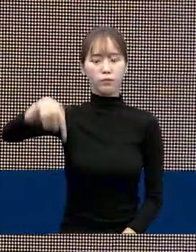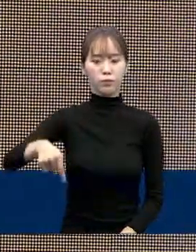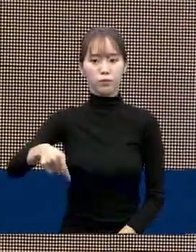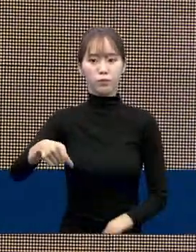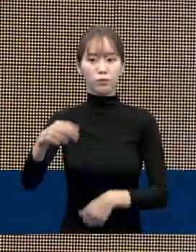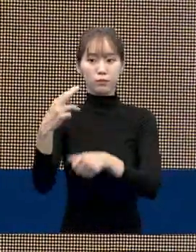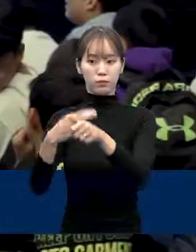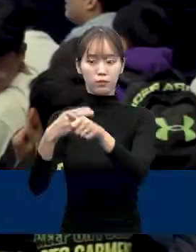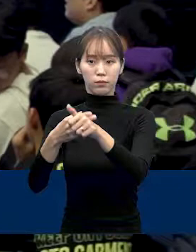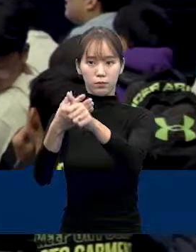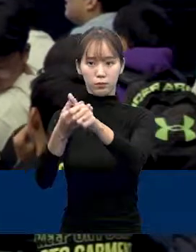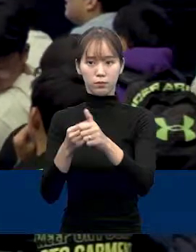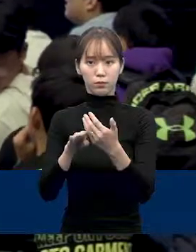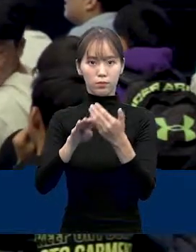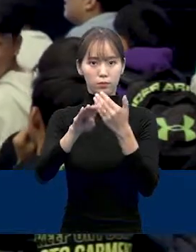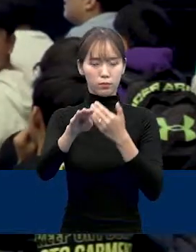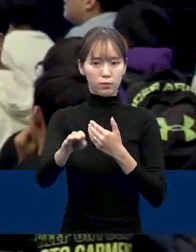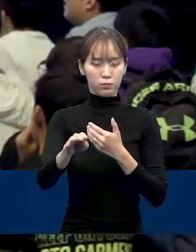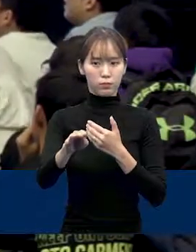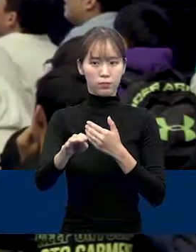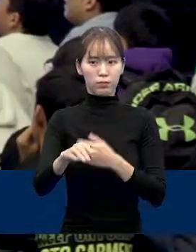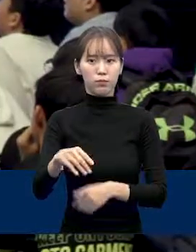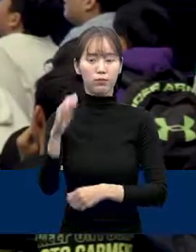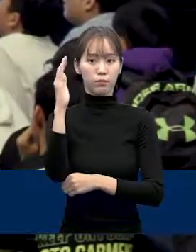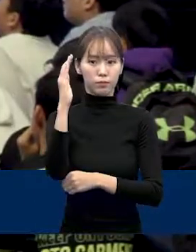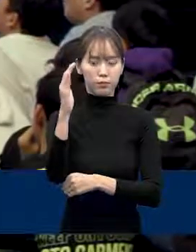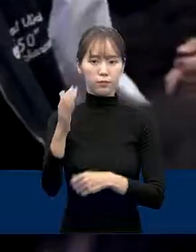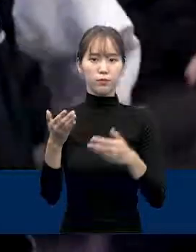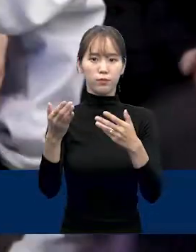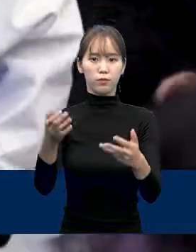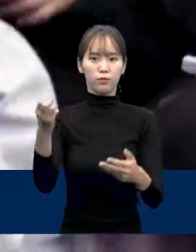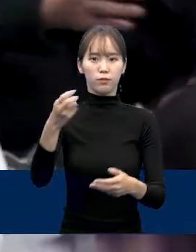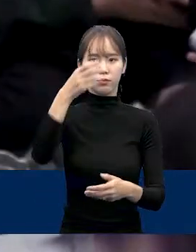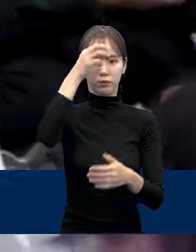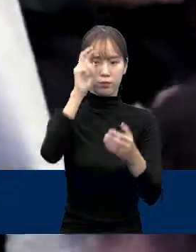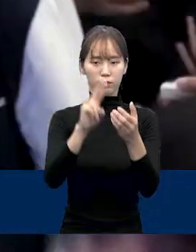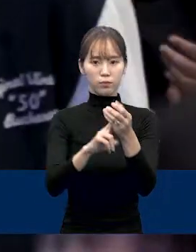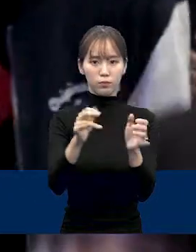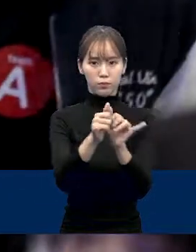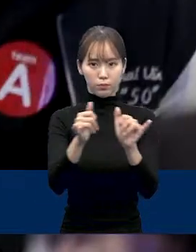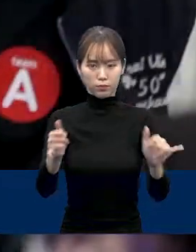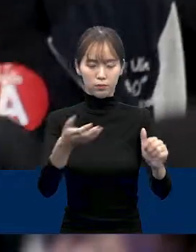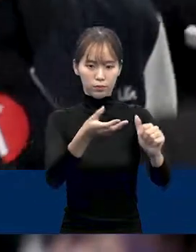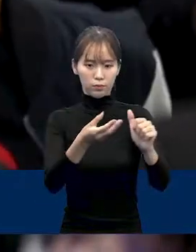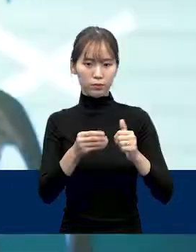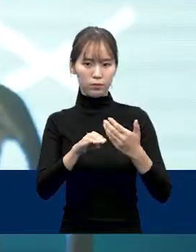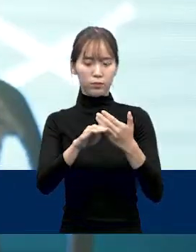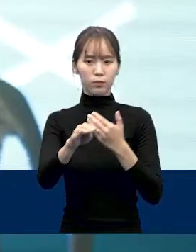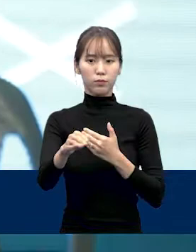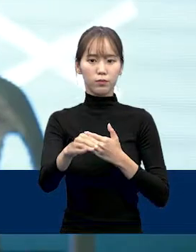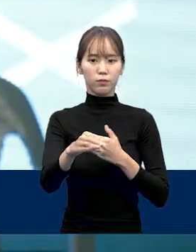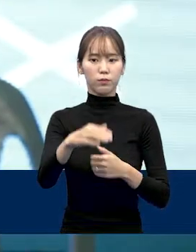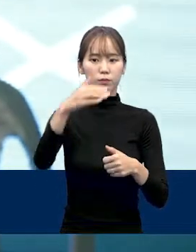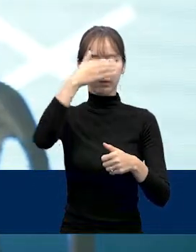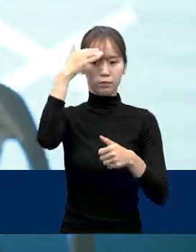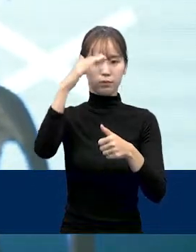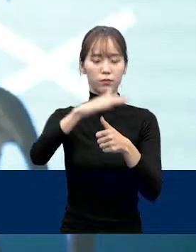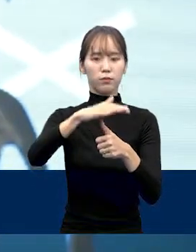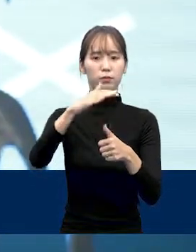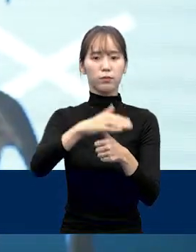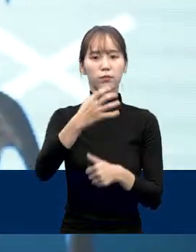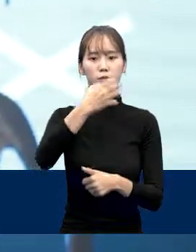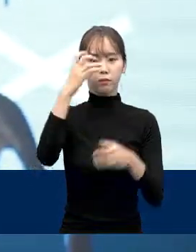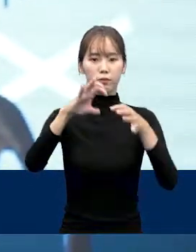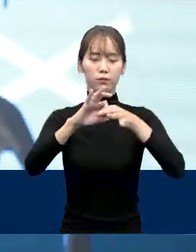주제로 10일 오전에는 마술사 정돈 씨가 꿈꾼 앤 매직 퓨처 라는 주제로 소년의 꿈 에 대한 이야기로